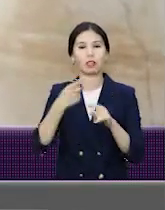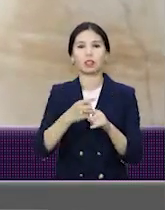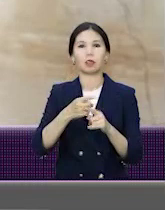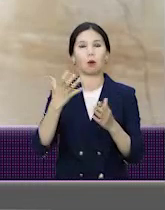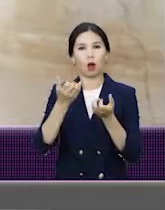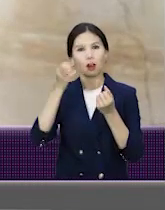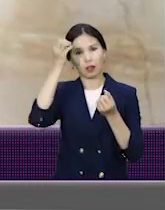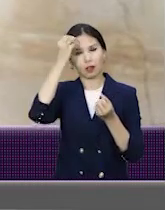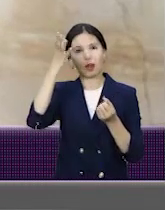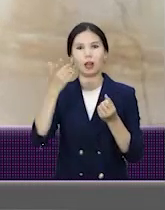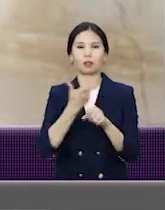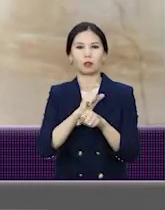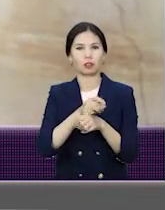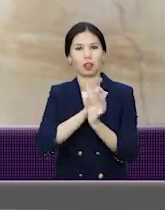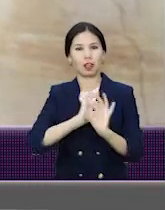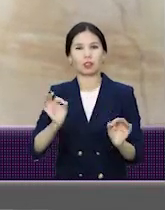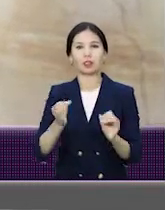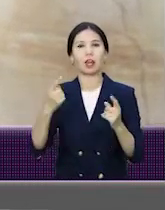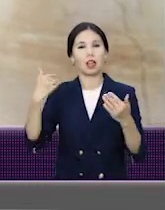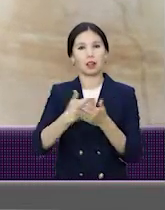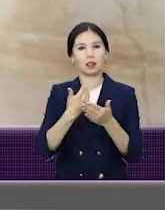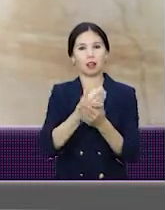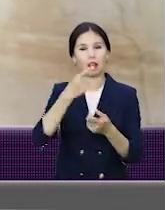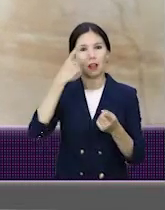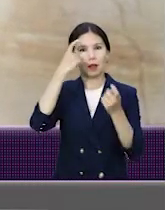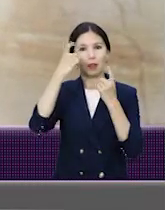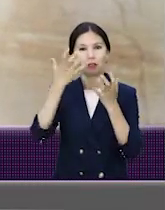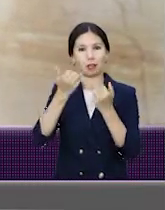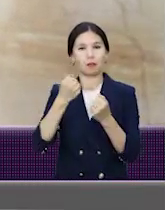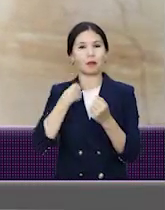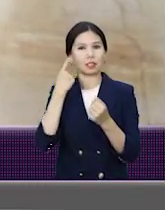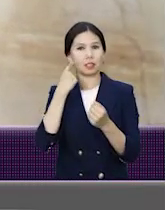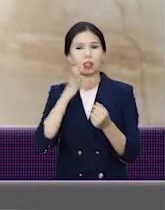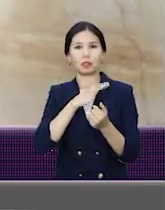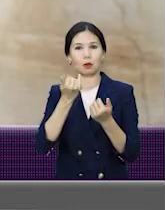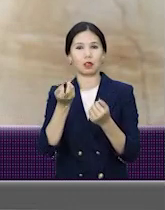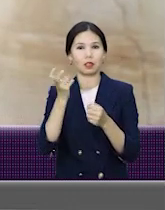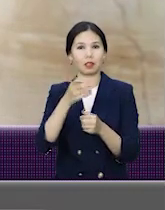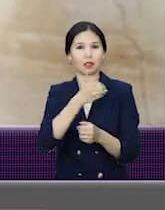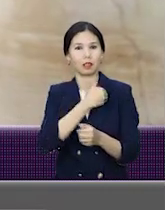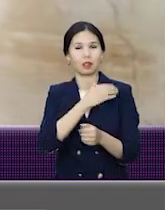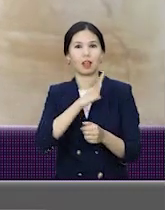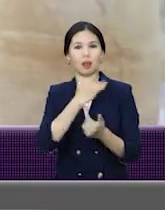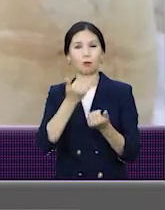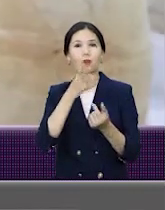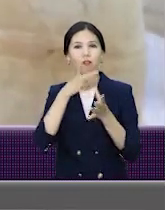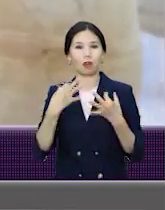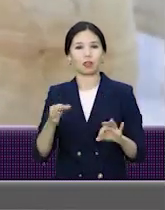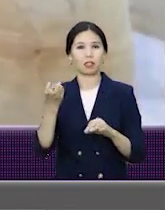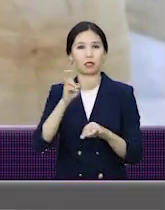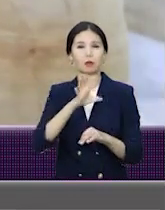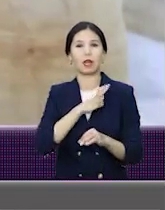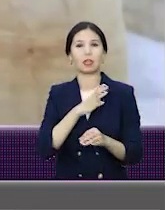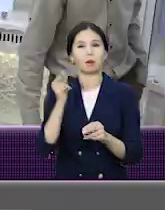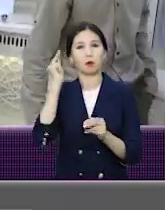darajada. Avvallari juda ham ko'p qiziqarli ma'lumotlar eshitgan edim. Ko'rishga juda ham mushtoq edim. Bugun vaqt ajratib